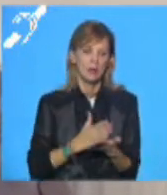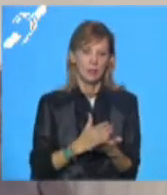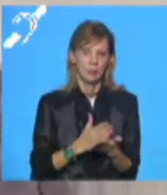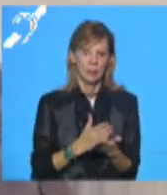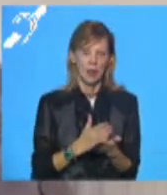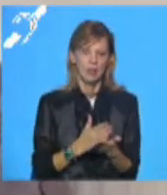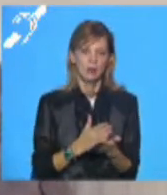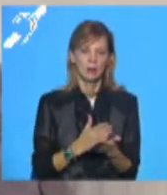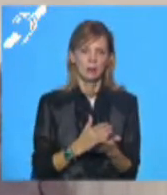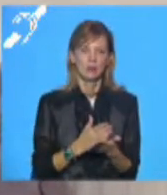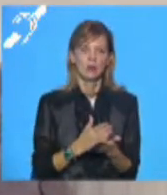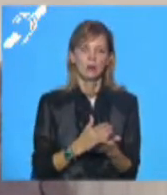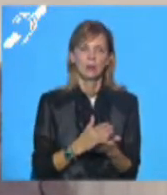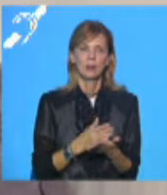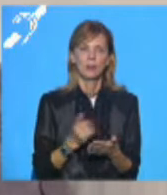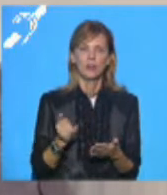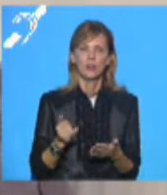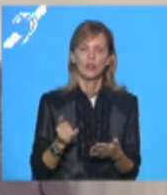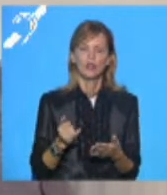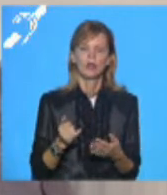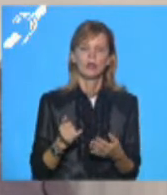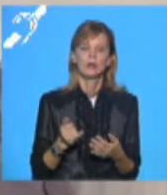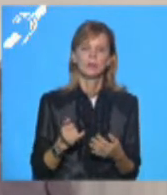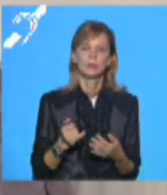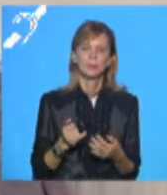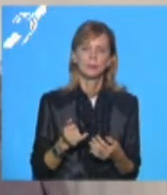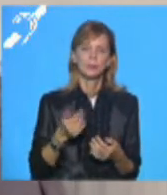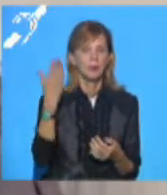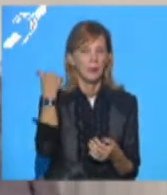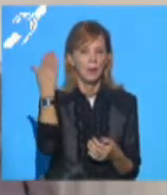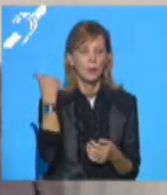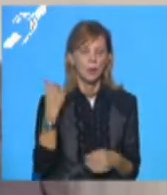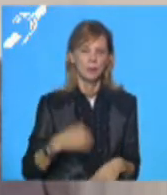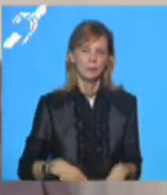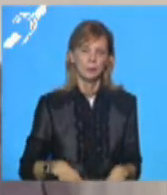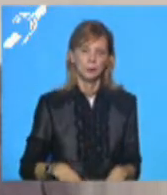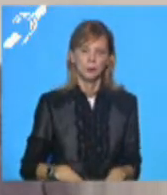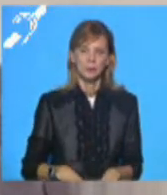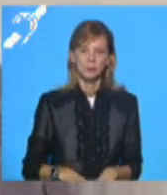de succes și de popularitate de care a beneficiat din totdeauna revista.